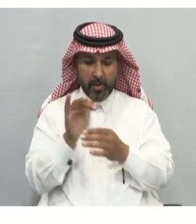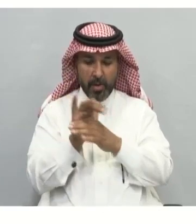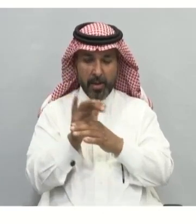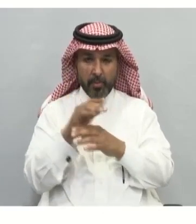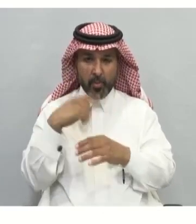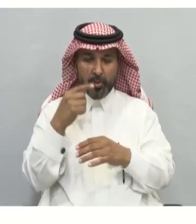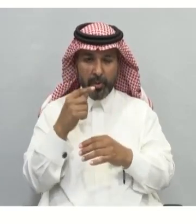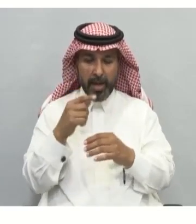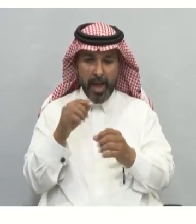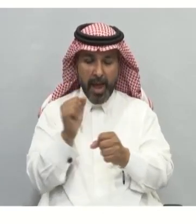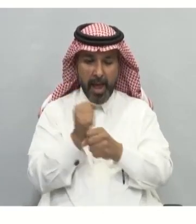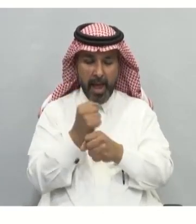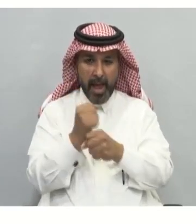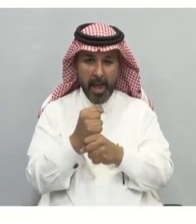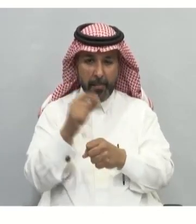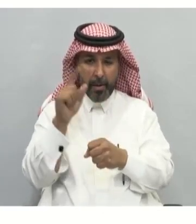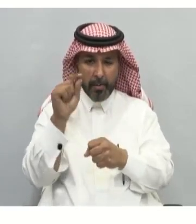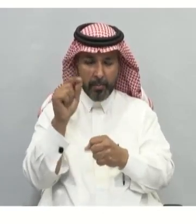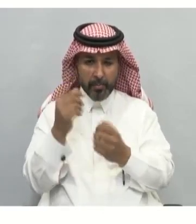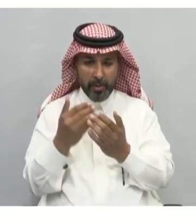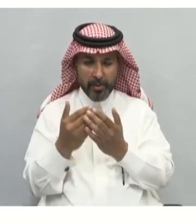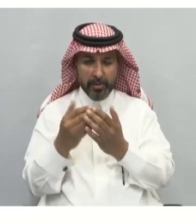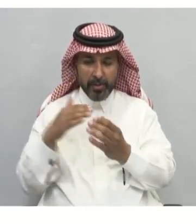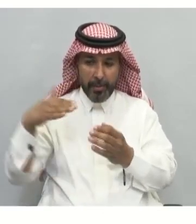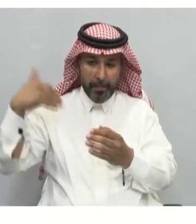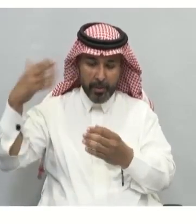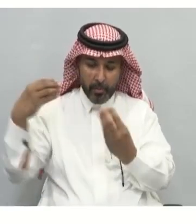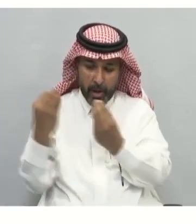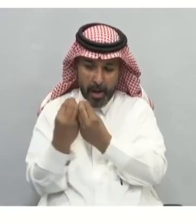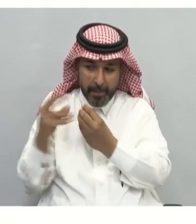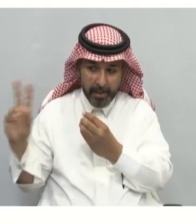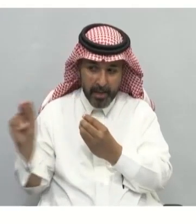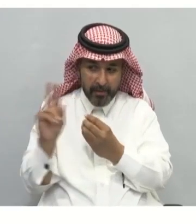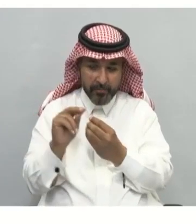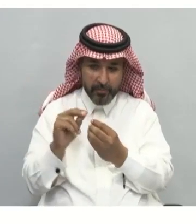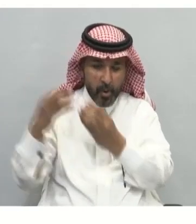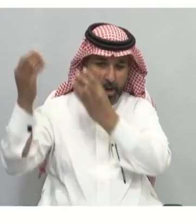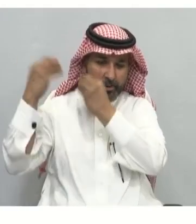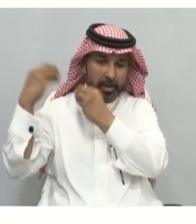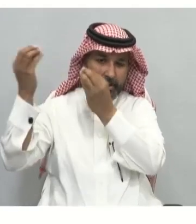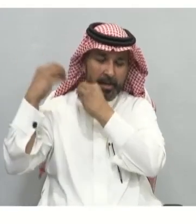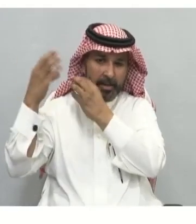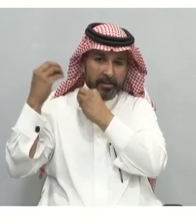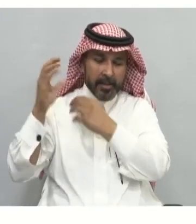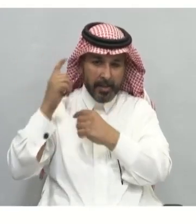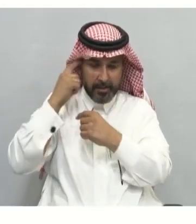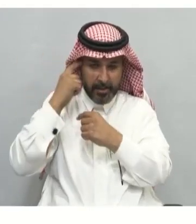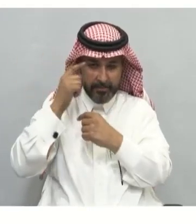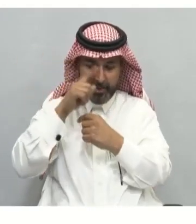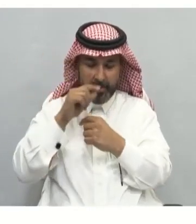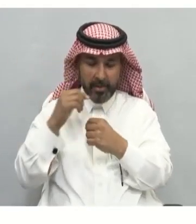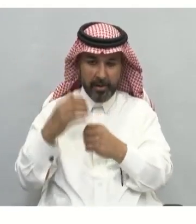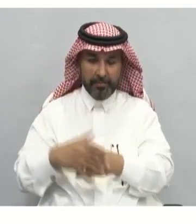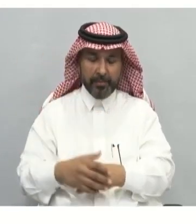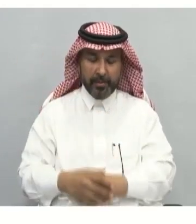سنه حسنه فله اجرها واجر من عمل بها بعد من غير ان ينقص من اجورهم شيء ومن